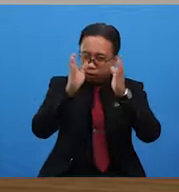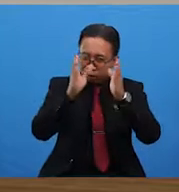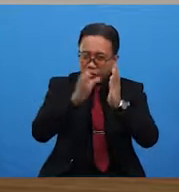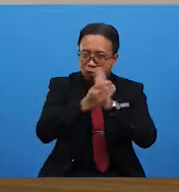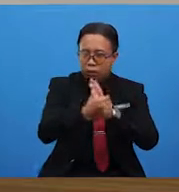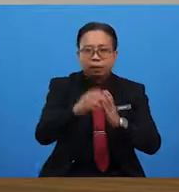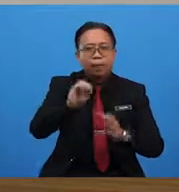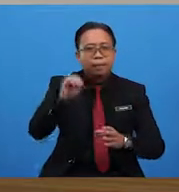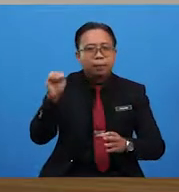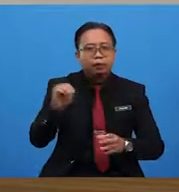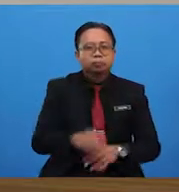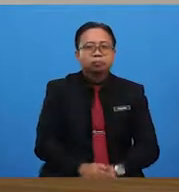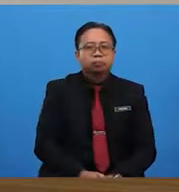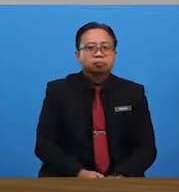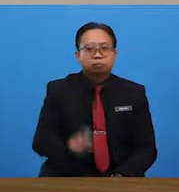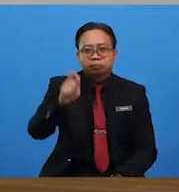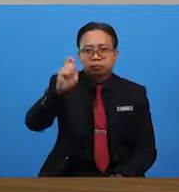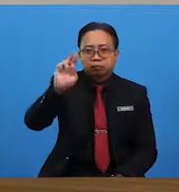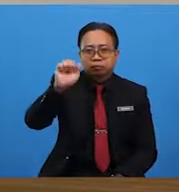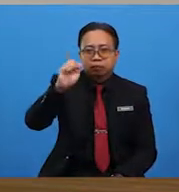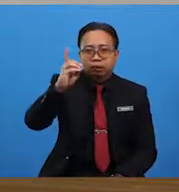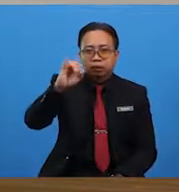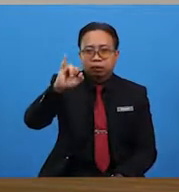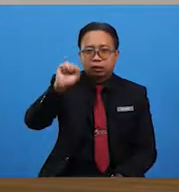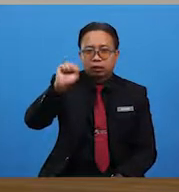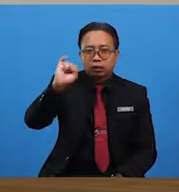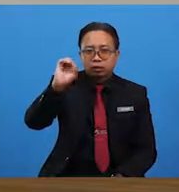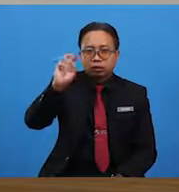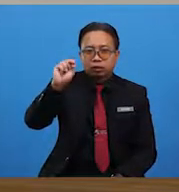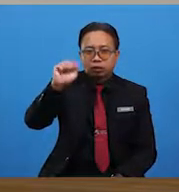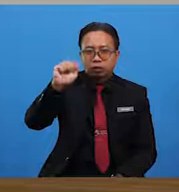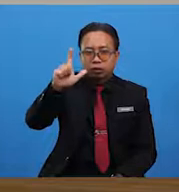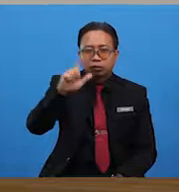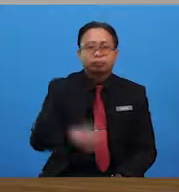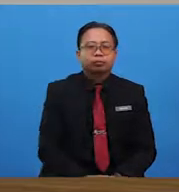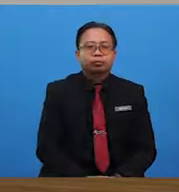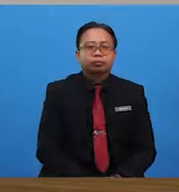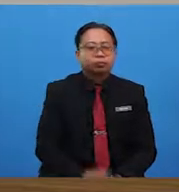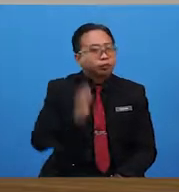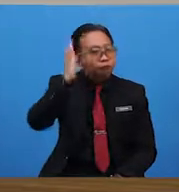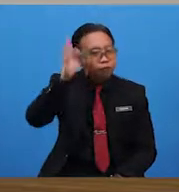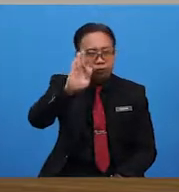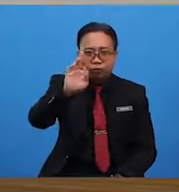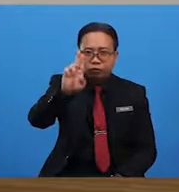ilang konsep change Jona kalau kita Electra di sinyal kita jawab purifying